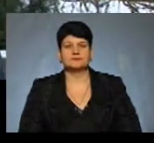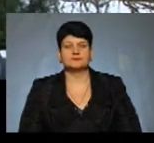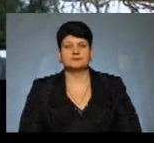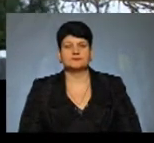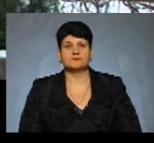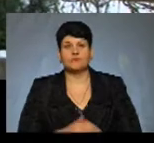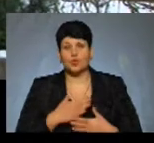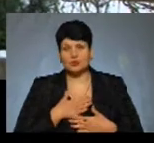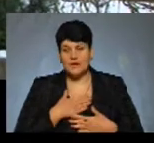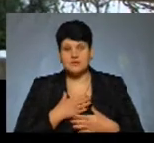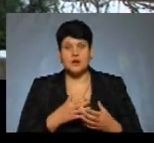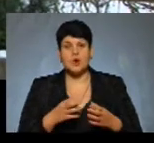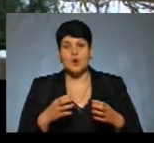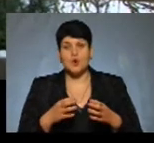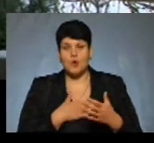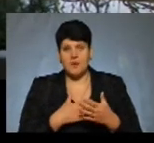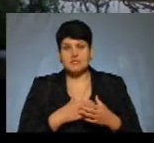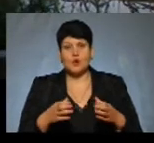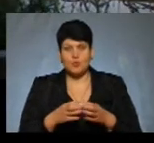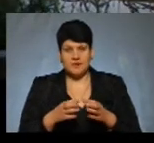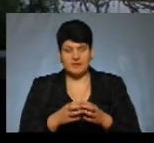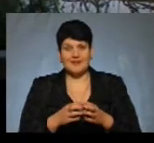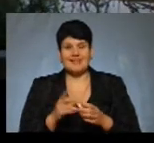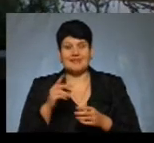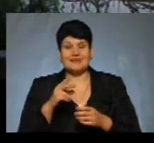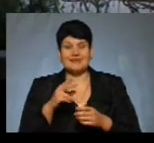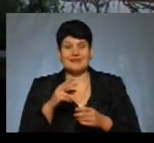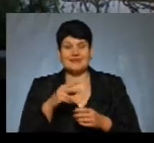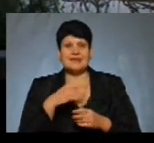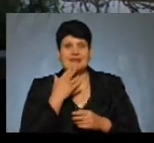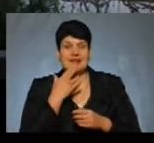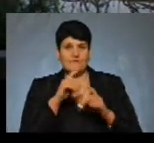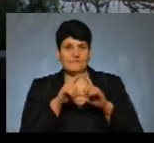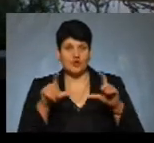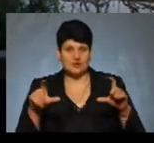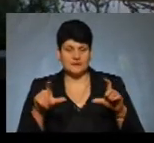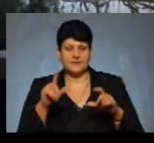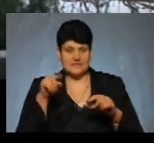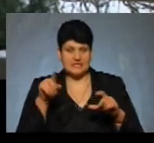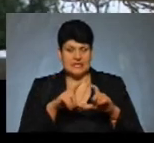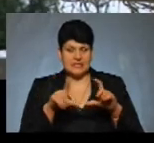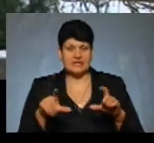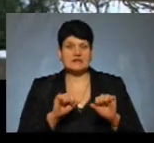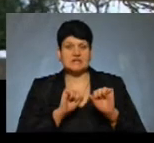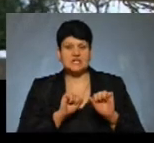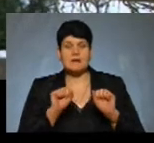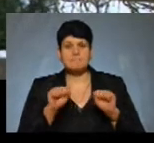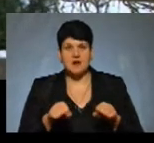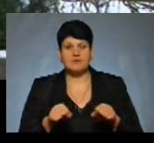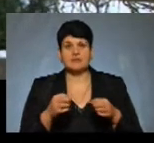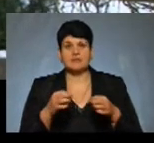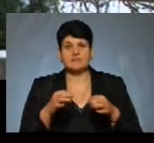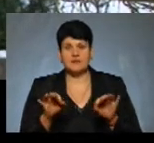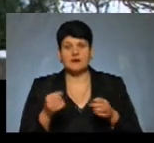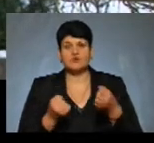Нас, як громадське об'єднання «Автоєвросила», котра з 6 вересня, це вже майже 2,5 роки, відстоює право на доступне авто і на